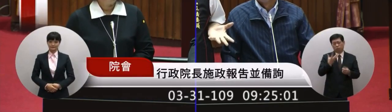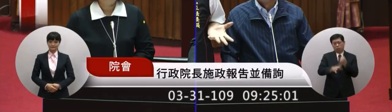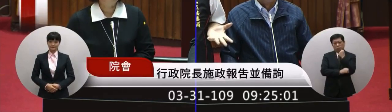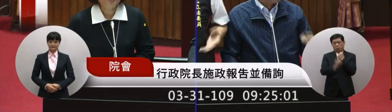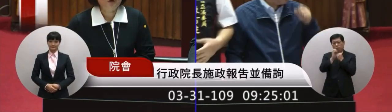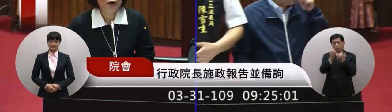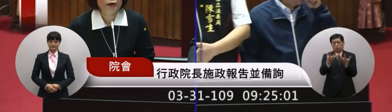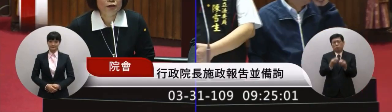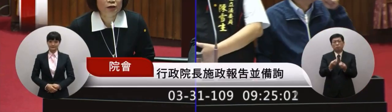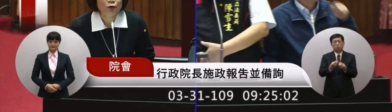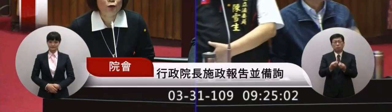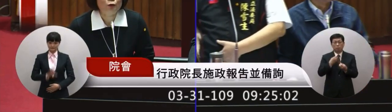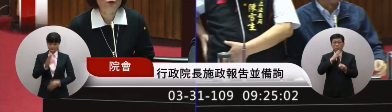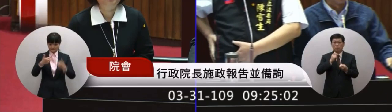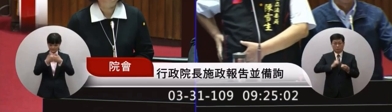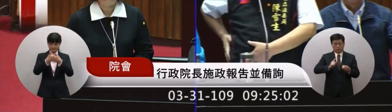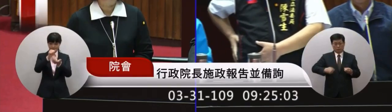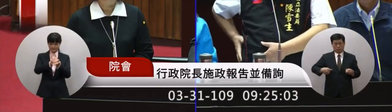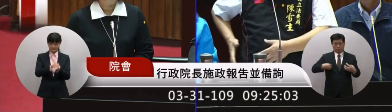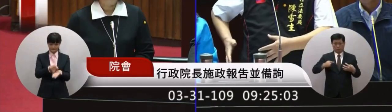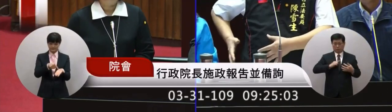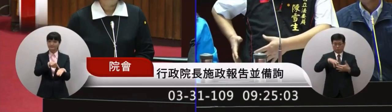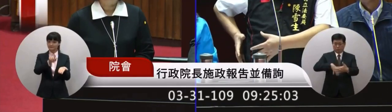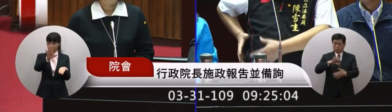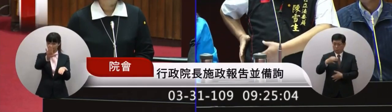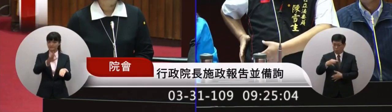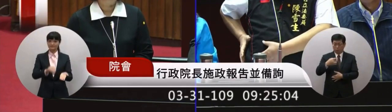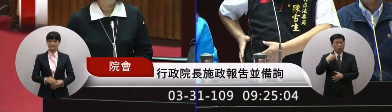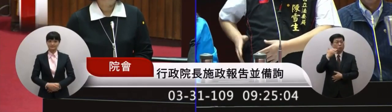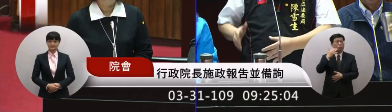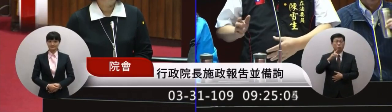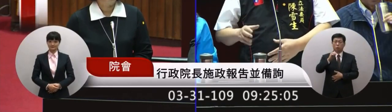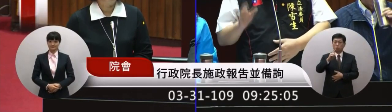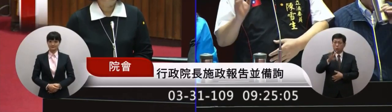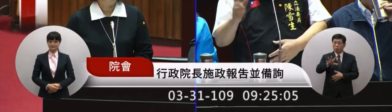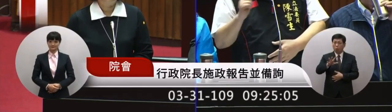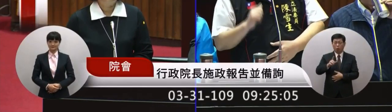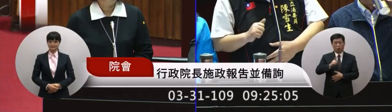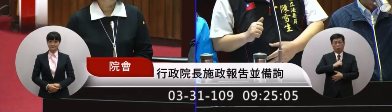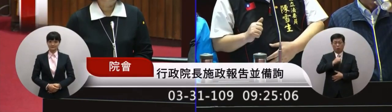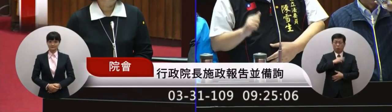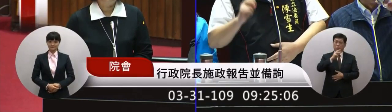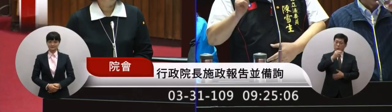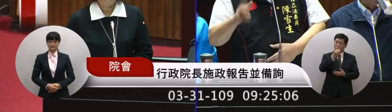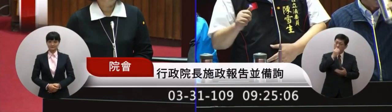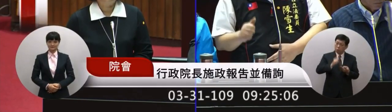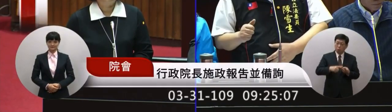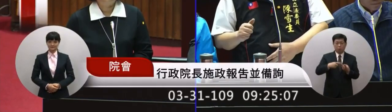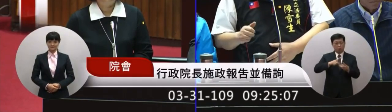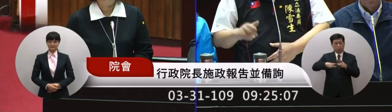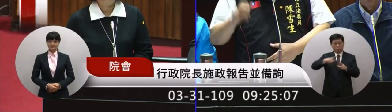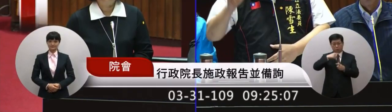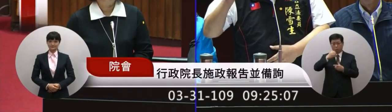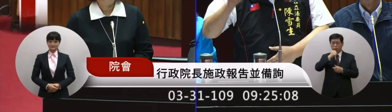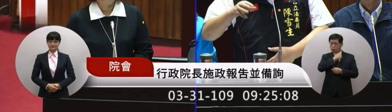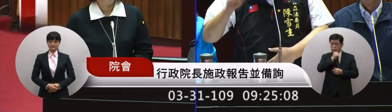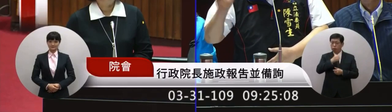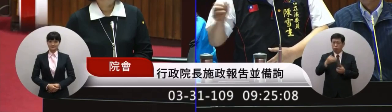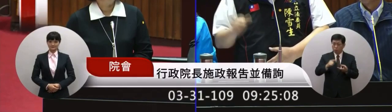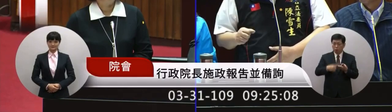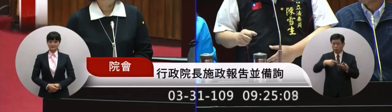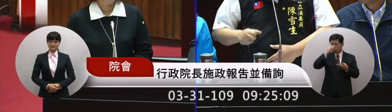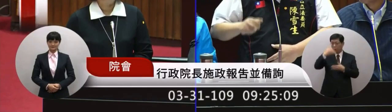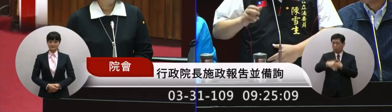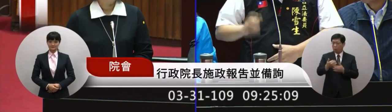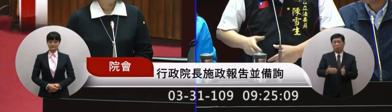啊。 我们有会议记录。 我们口袋有钱哦，我今天有10000块。我可能吃个麦当劳，还吃个大餐，还可以去